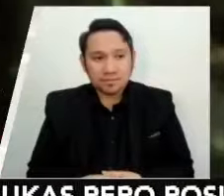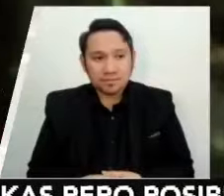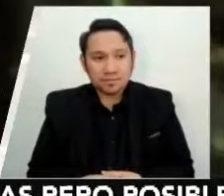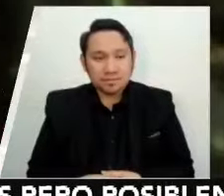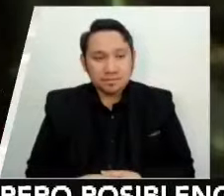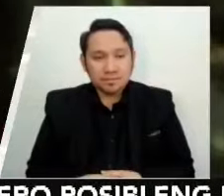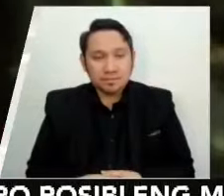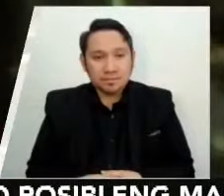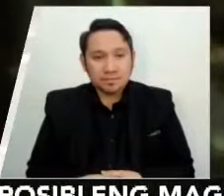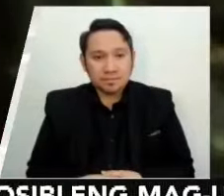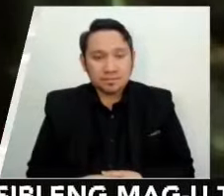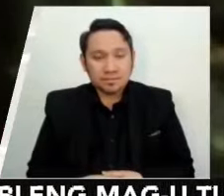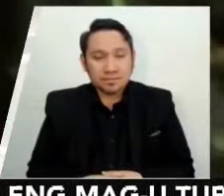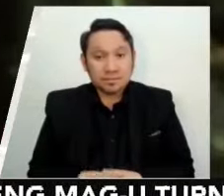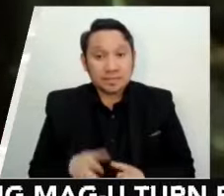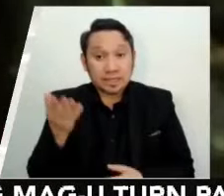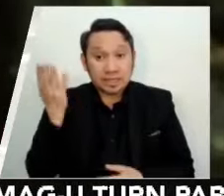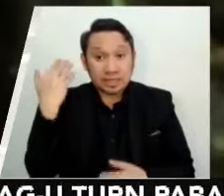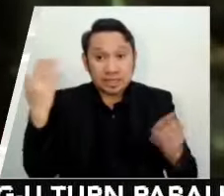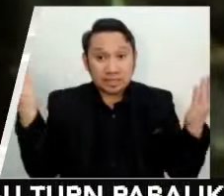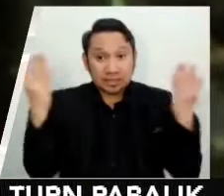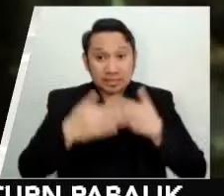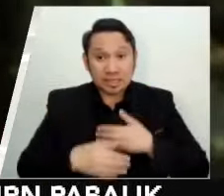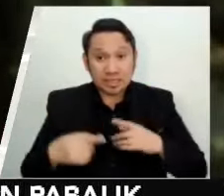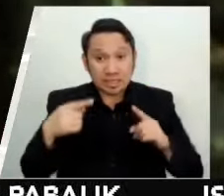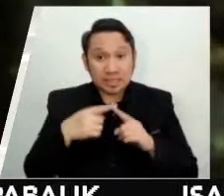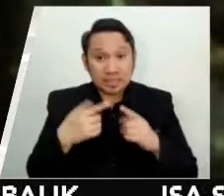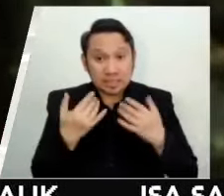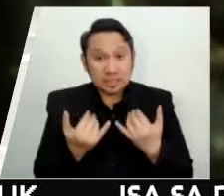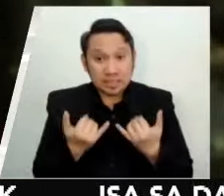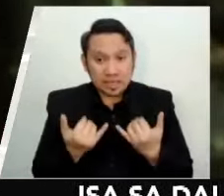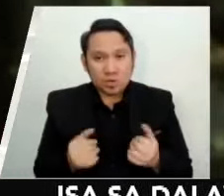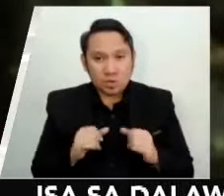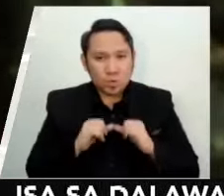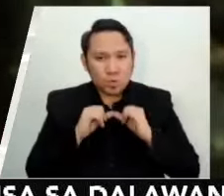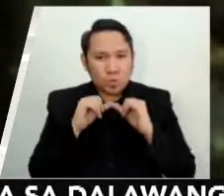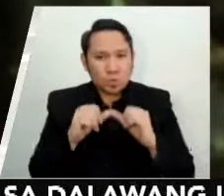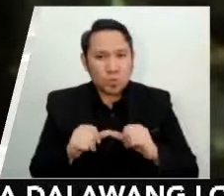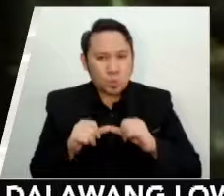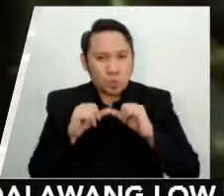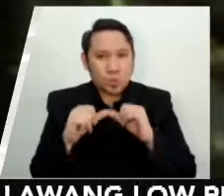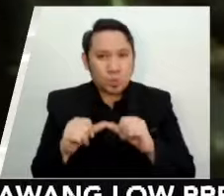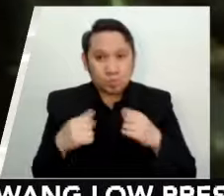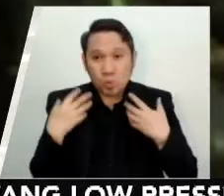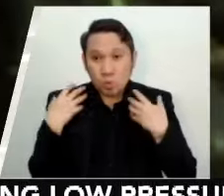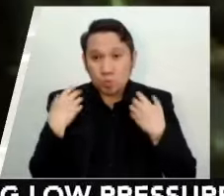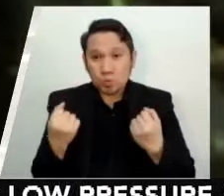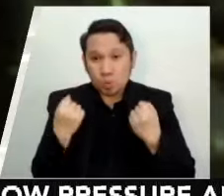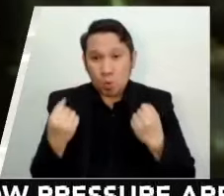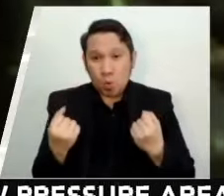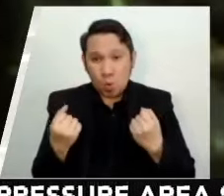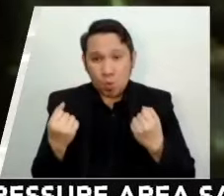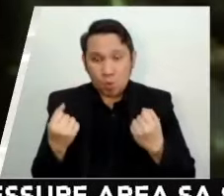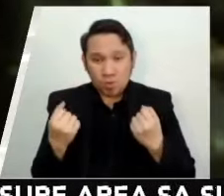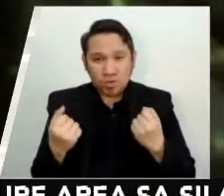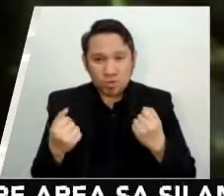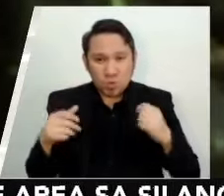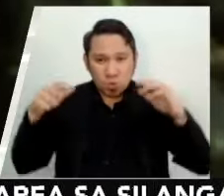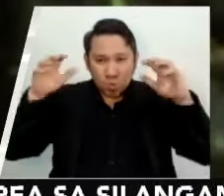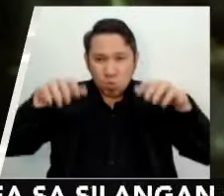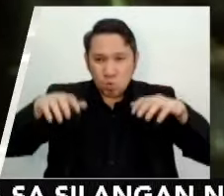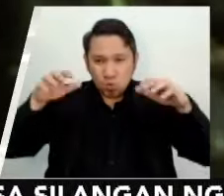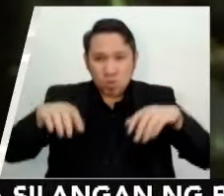Mel, mula kagabi hanggang ngayong araw ay tuloy-tuloy ang malakas na ulan dito sa Kasiguran, Aurora. Dahilan kung kaya't binaha ang